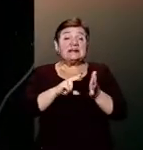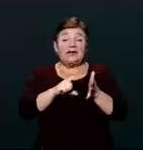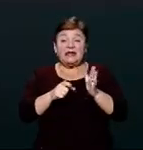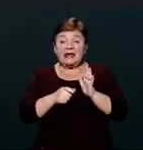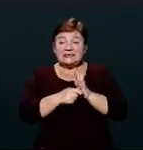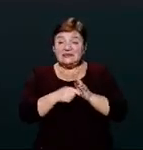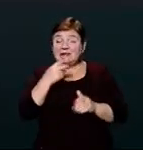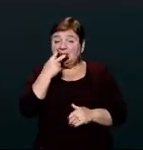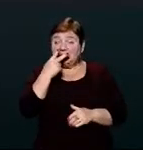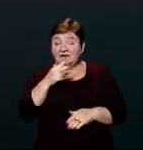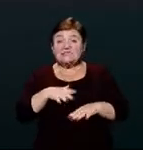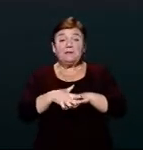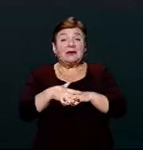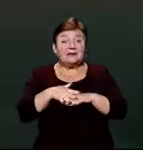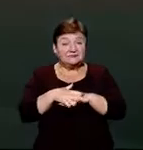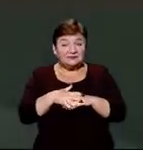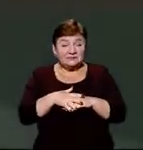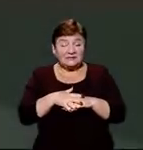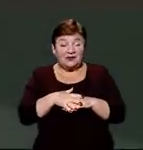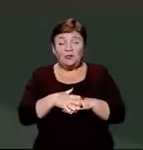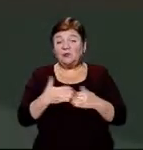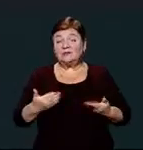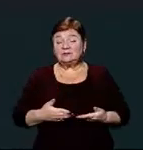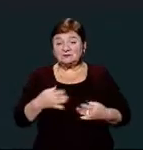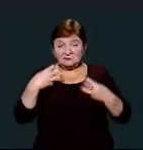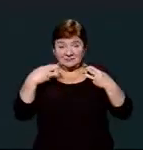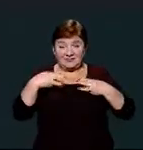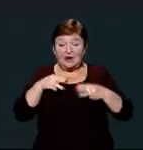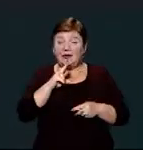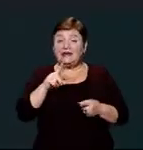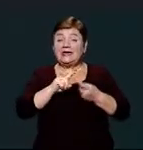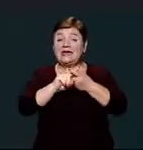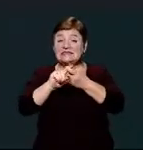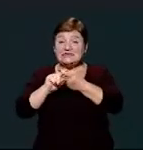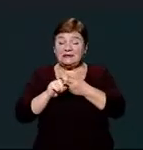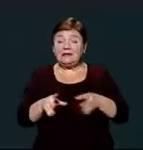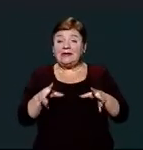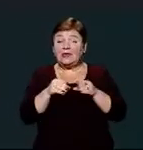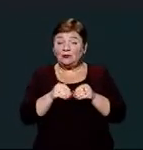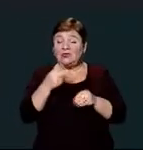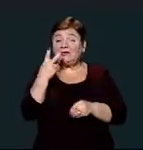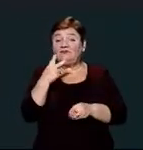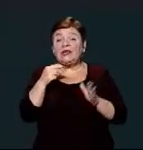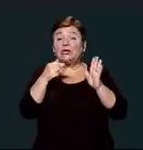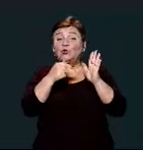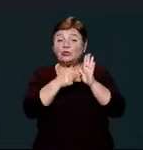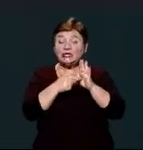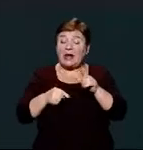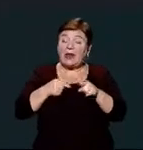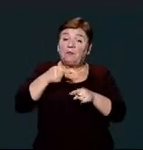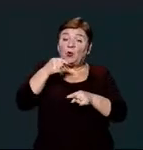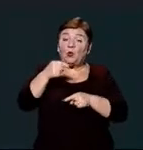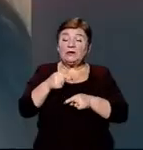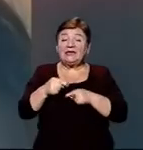дивиться онлайн-уроки з математики у режимі відеоконференції, який з'єднує дві точки на колі і проходить через